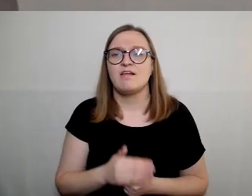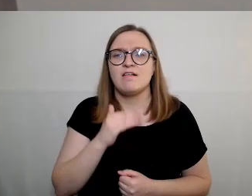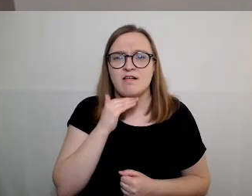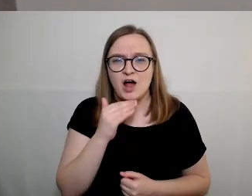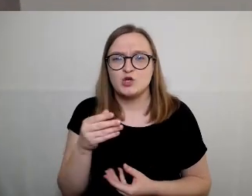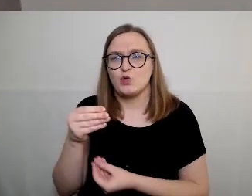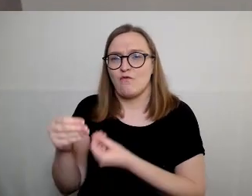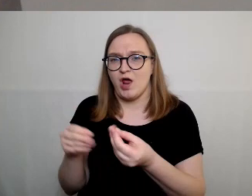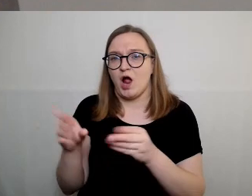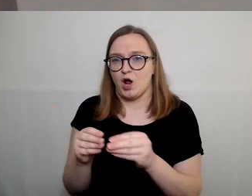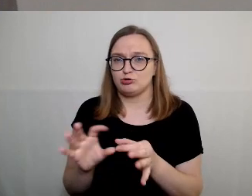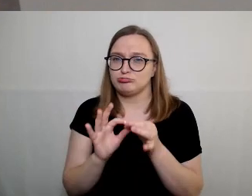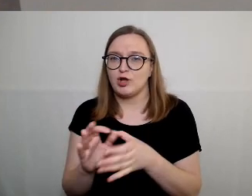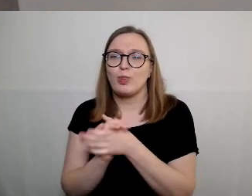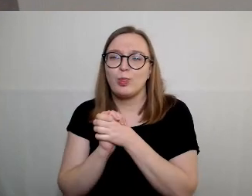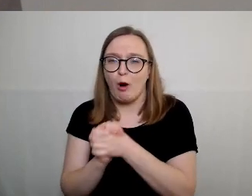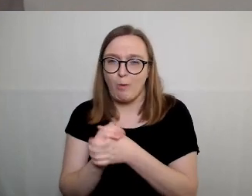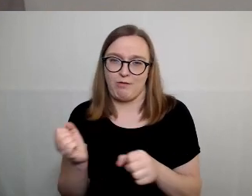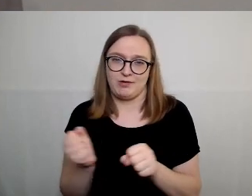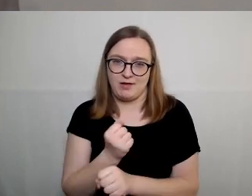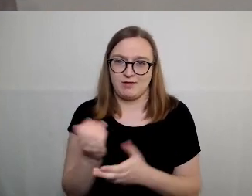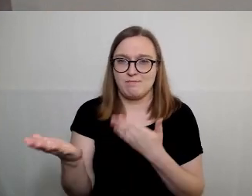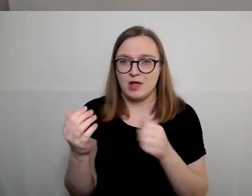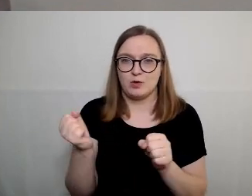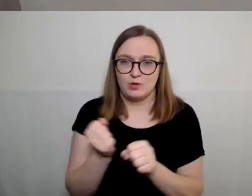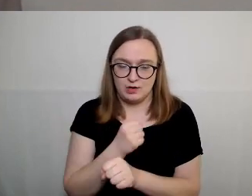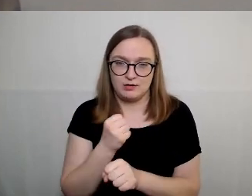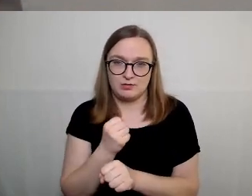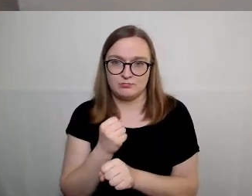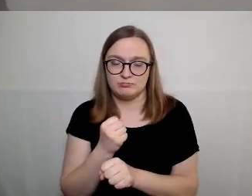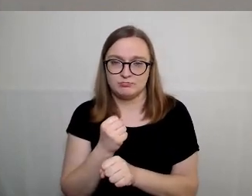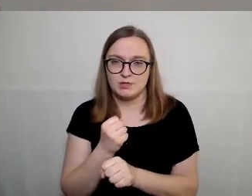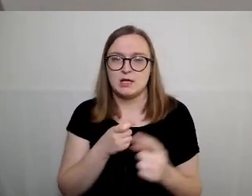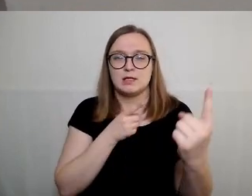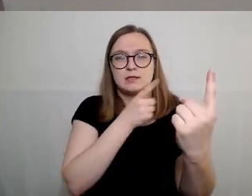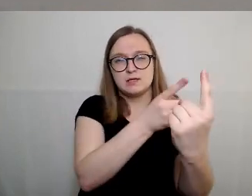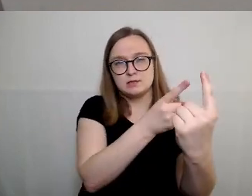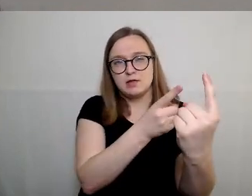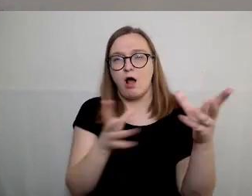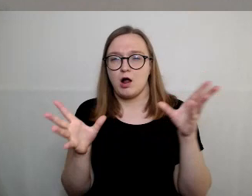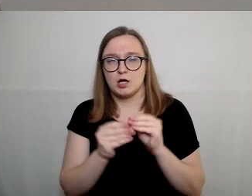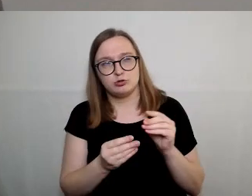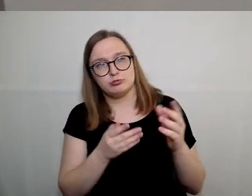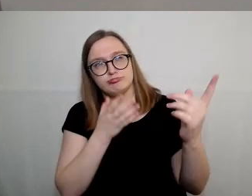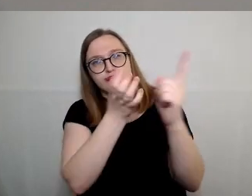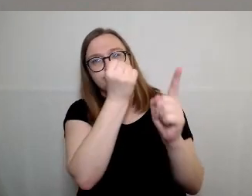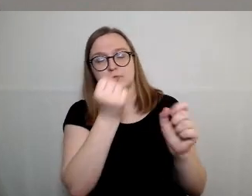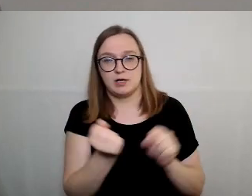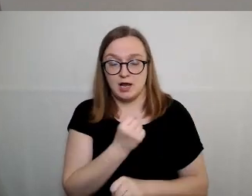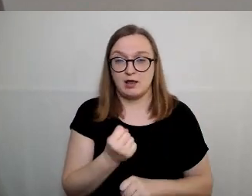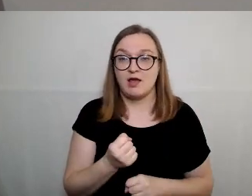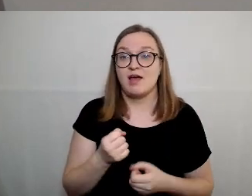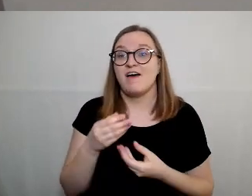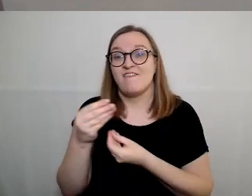reikia draugauti, susibendrauti ir rasti bendrų tikslų. Kaip be būtų tiek verslai, tiek verslininkai, na,